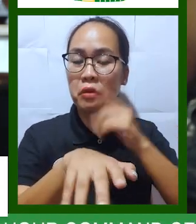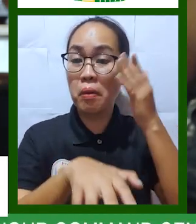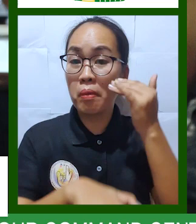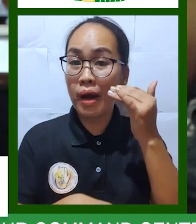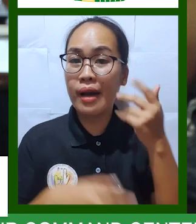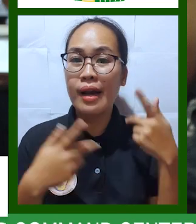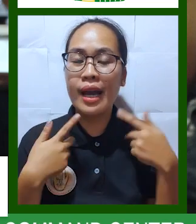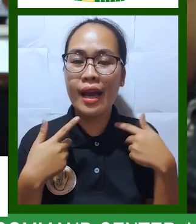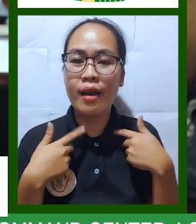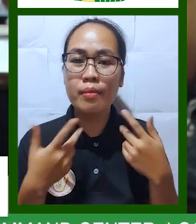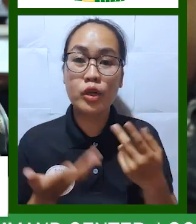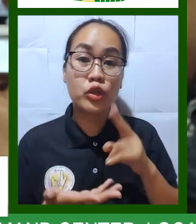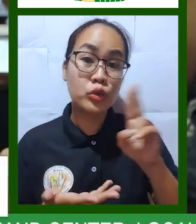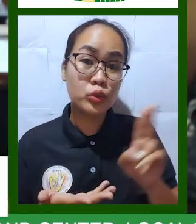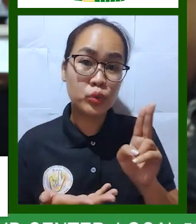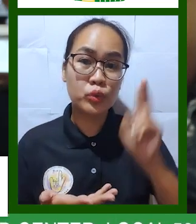ay